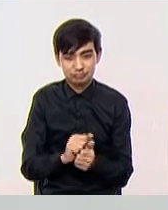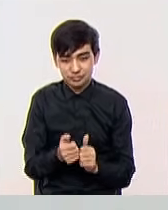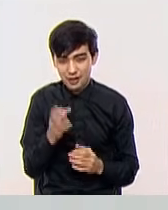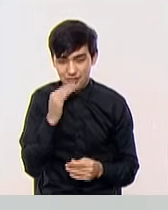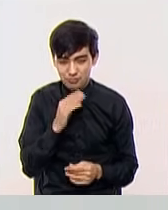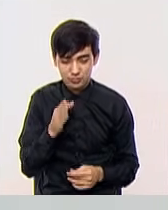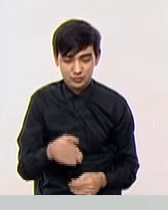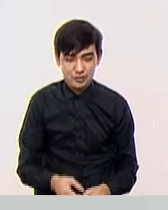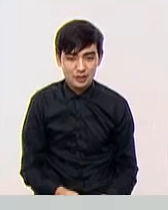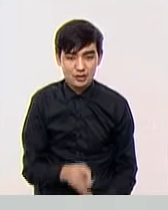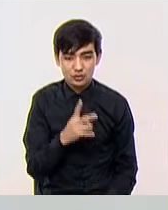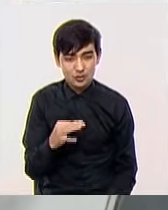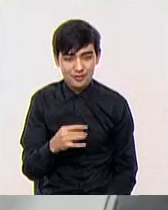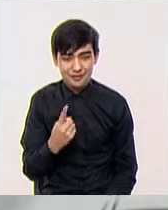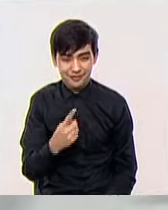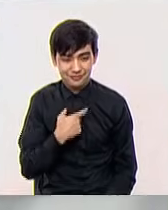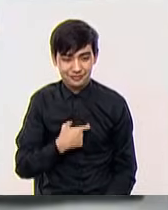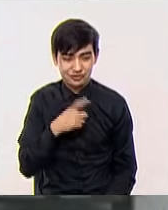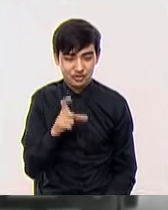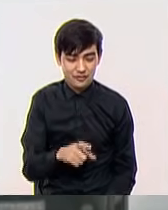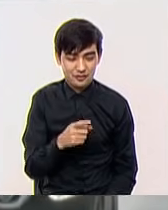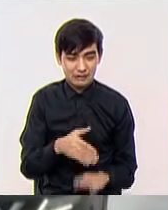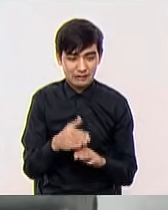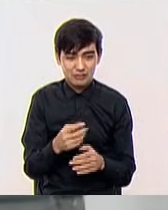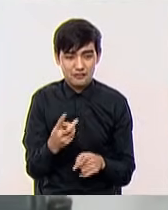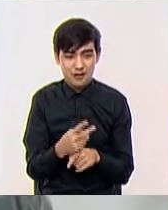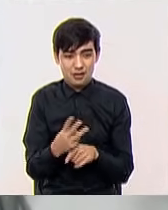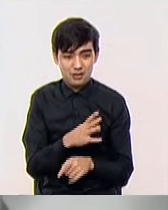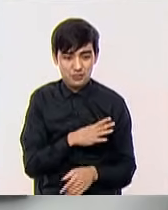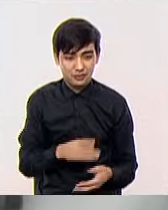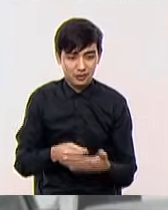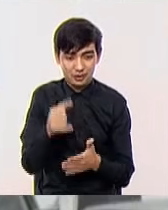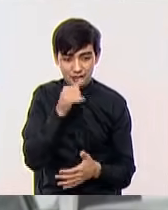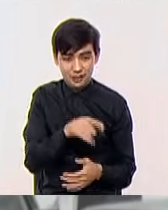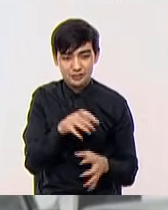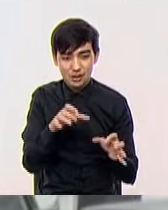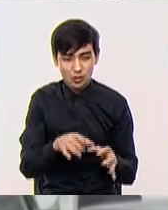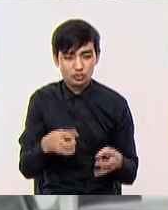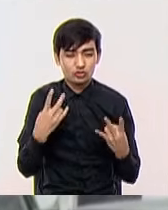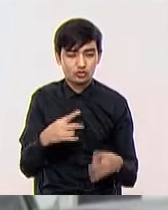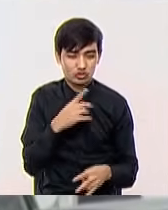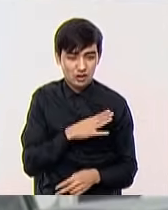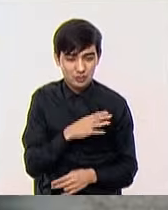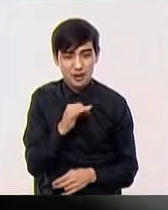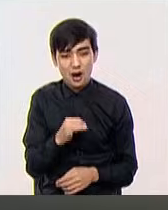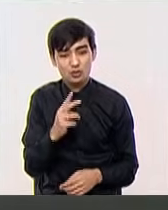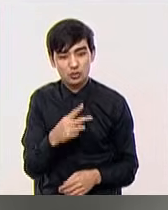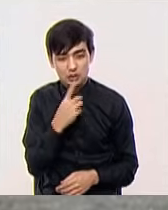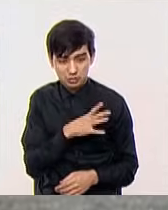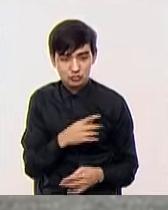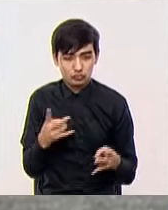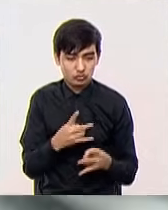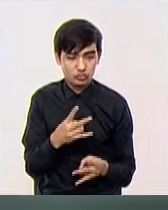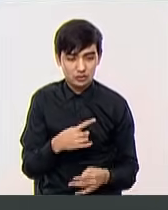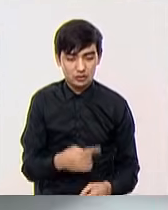өзгеруде мүмкін. Ал бір басында бірнеше кредиті бар азаматтардың кейбірі бұл заң керек емес десе, кейбірі қажет